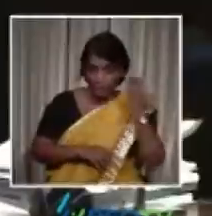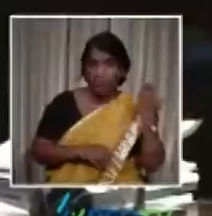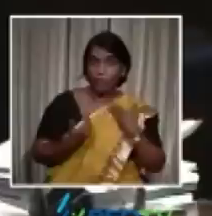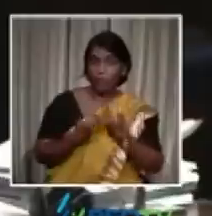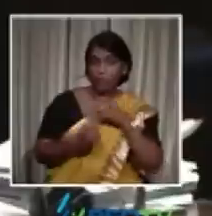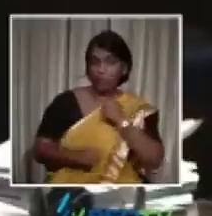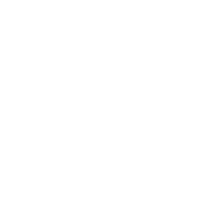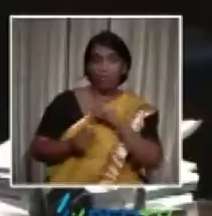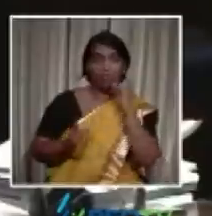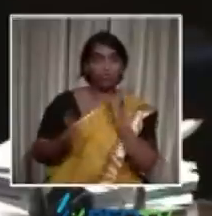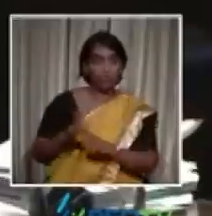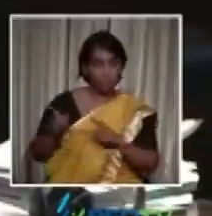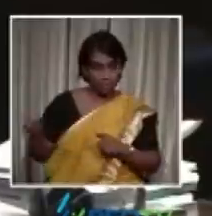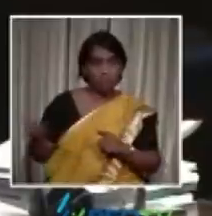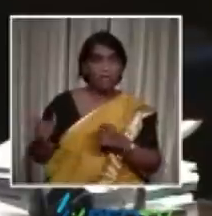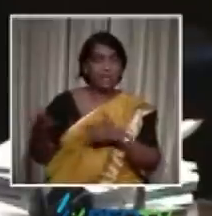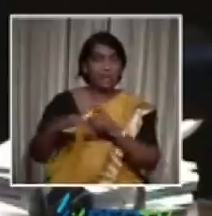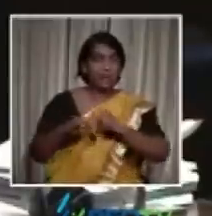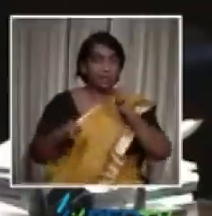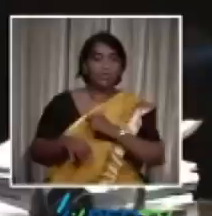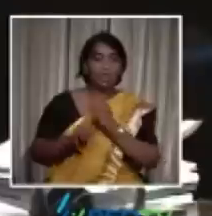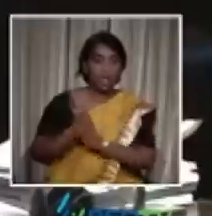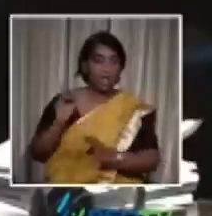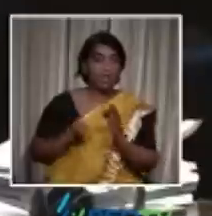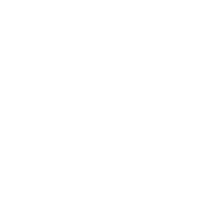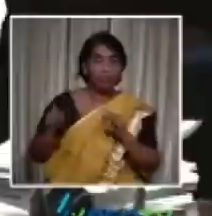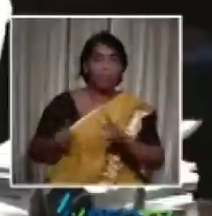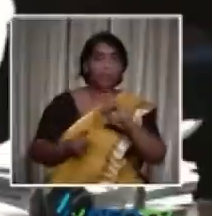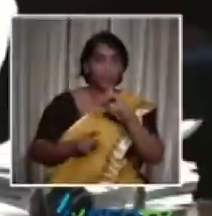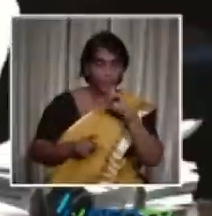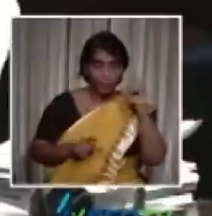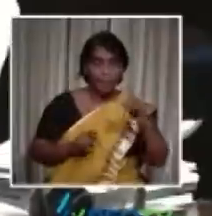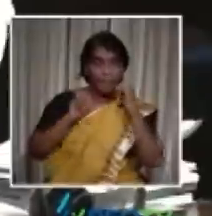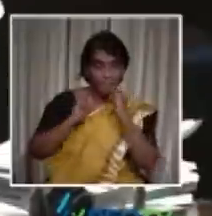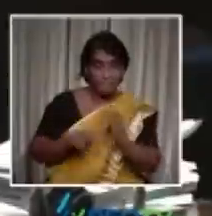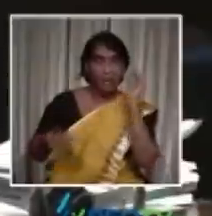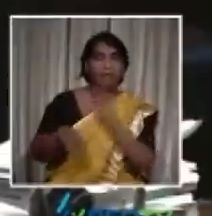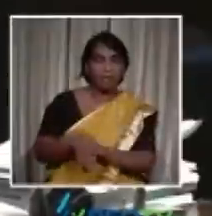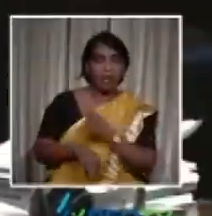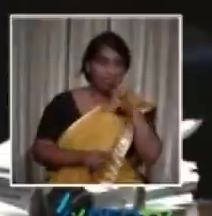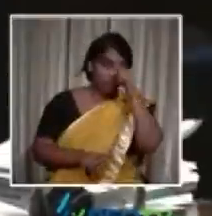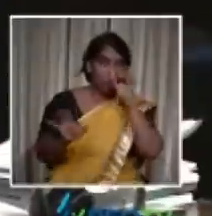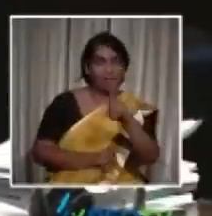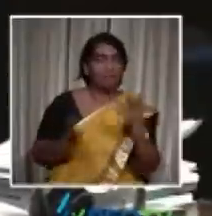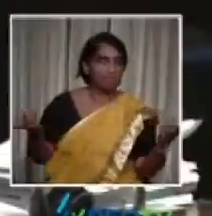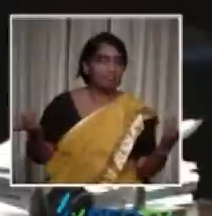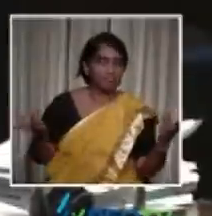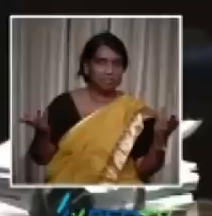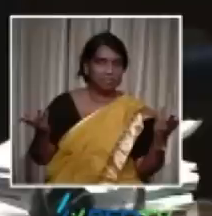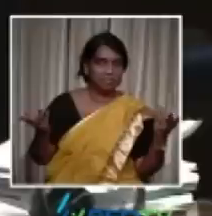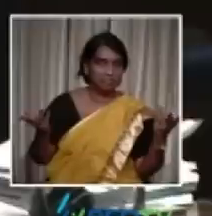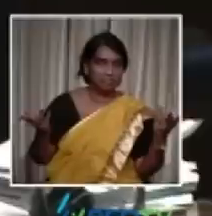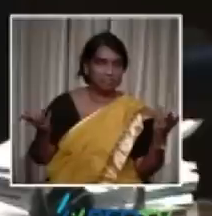තමන්ගේ ආණ්ඩු පක්ෂ සංවිධායකවරයා තමන්ගේ කැබිනට් මණ්ඩල නාගරික සංවර්ධන අමාත්‍යවරයා අධිකරණයෙන් දූෂිතභාවයට ලක්වුණු දඬුවම් ලැබිය යුතු කෙනෙක් ඔබට කියන්න පුළුවන් සාමාන්‍ය